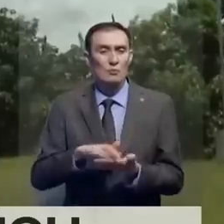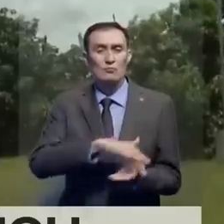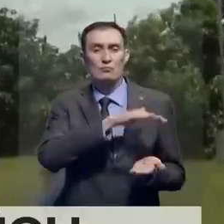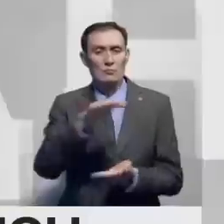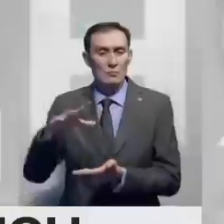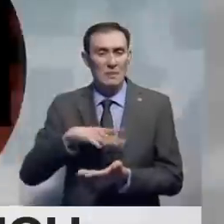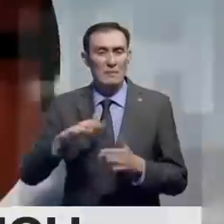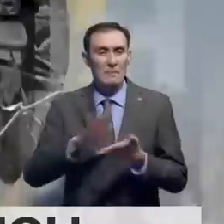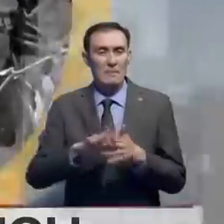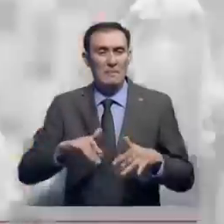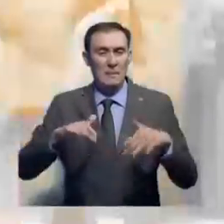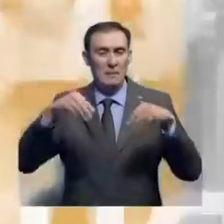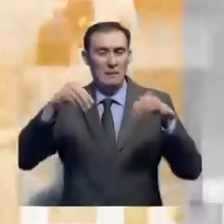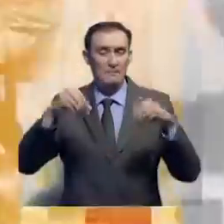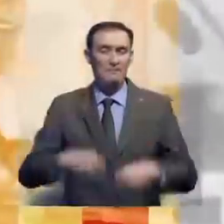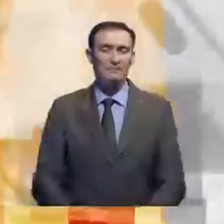толстым слоем